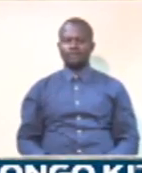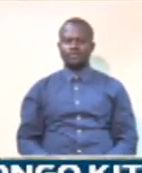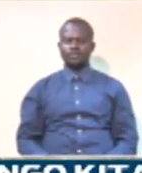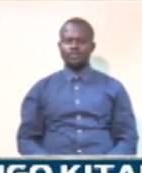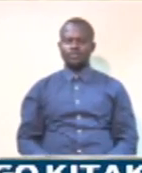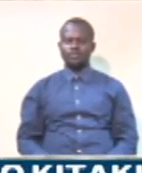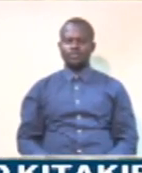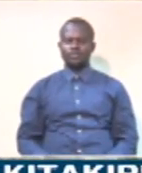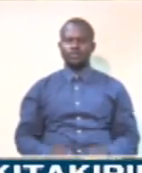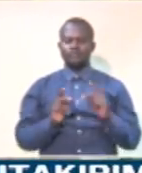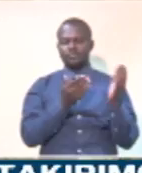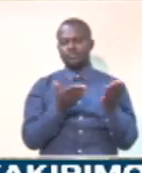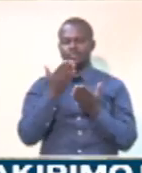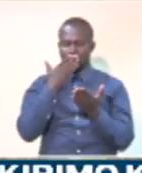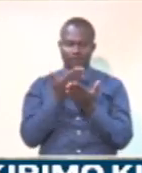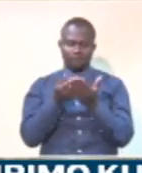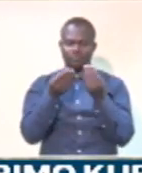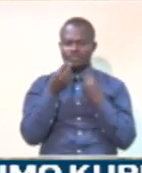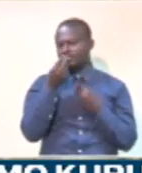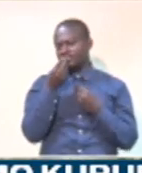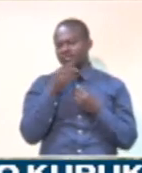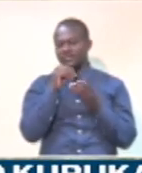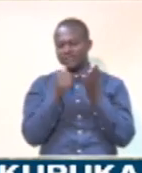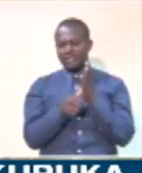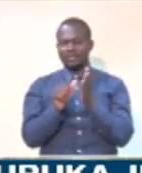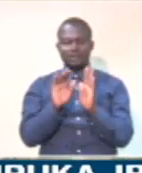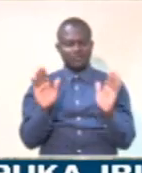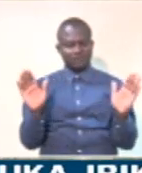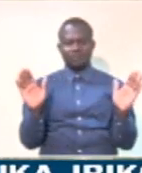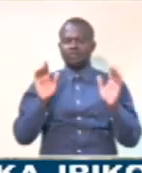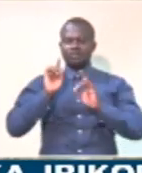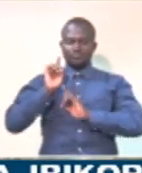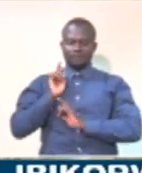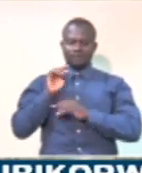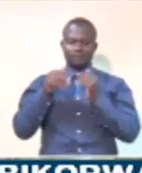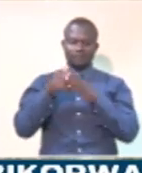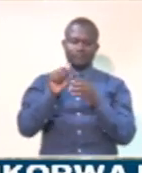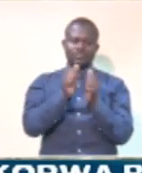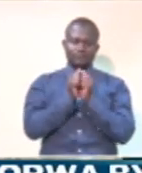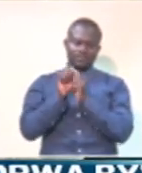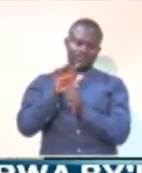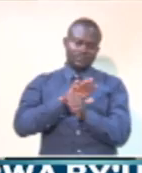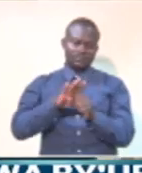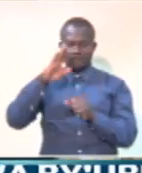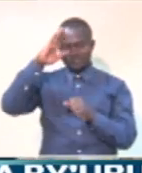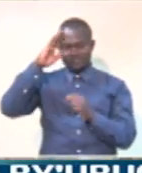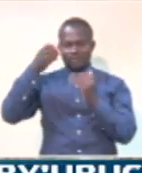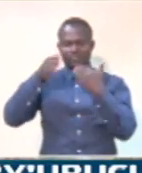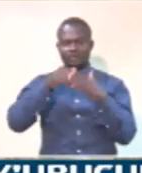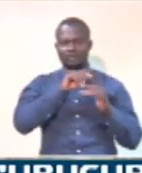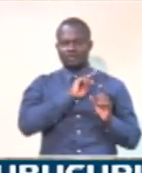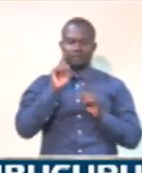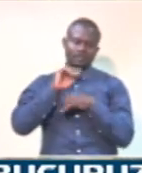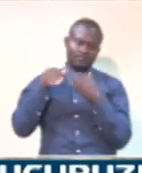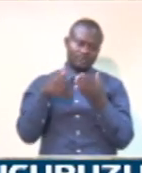ino batwakiye neza ndakibazo baduye n'ibyo ndakibazo kabisa n'umutekano rwari rwose polisi ziriho n'ingabo